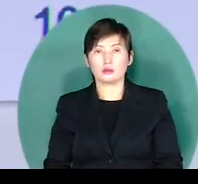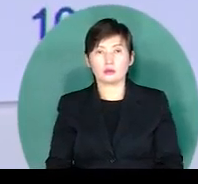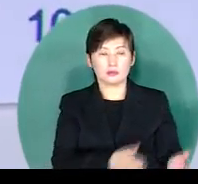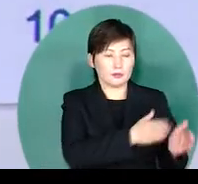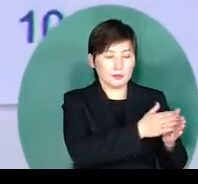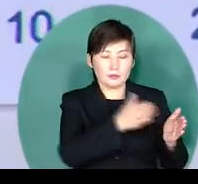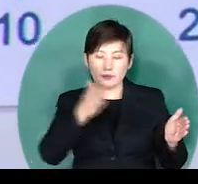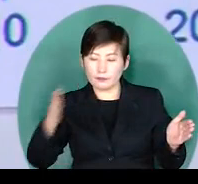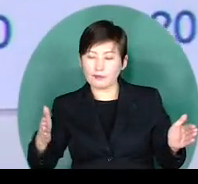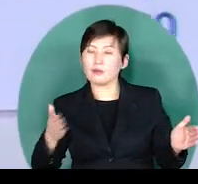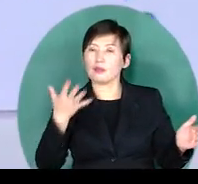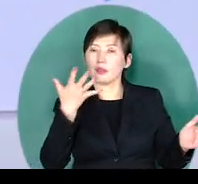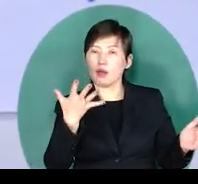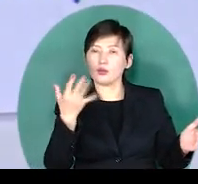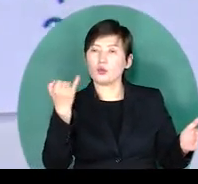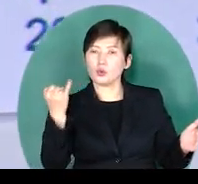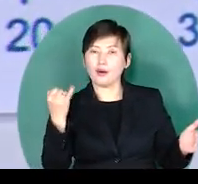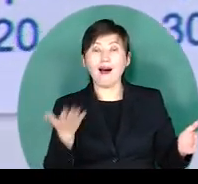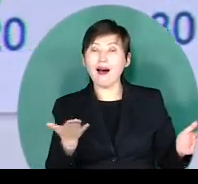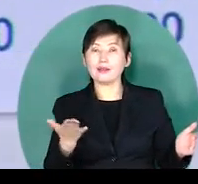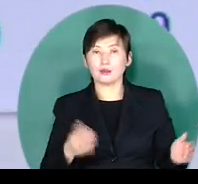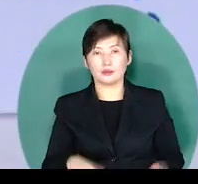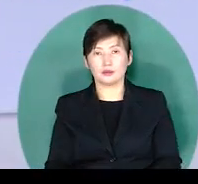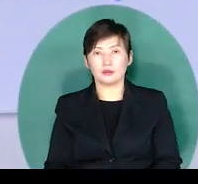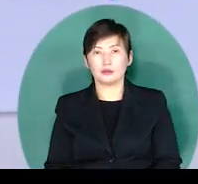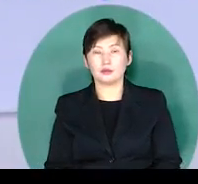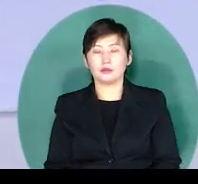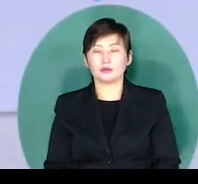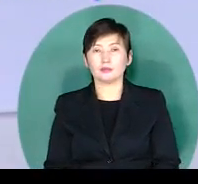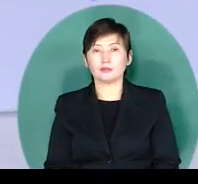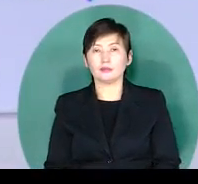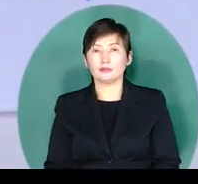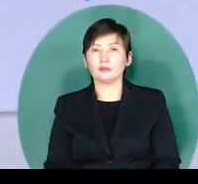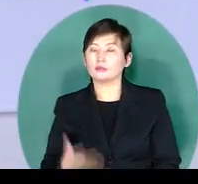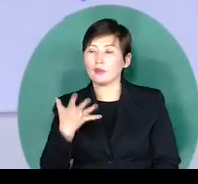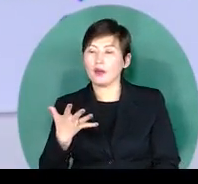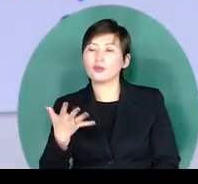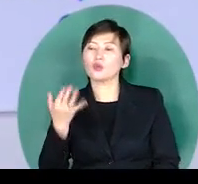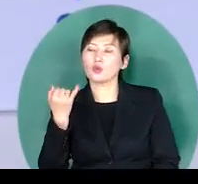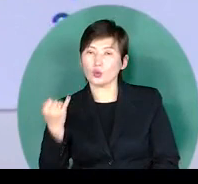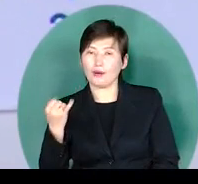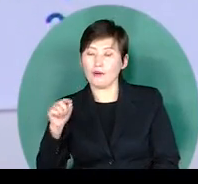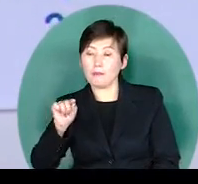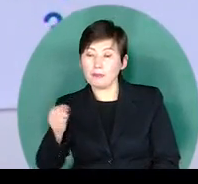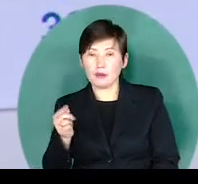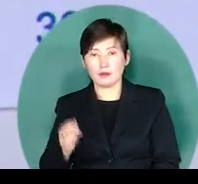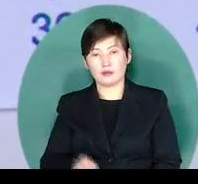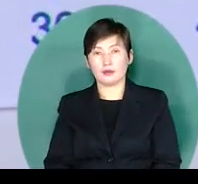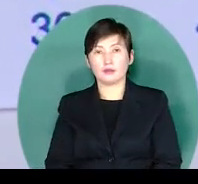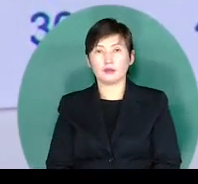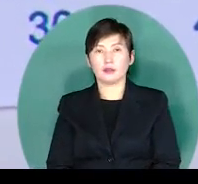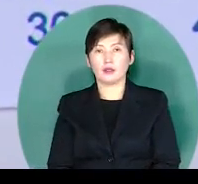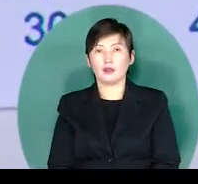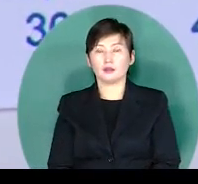тэмдэглэлээ. За дараагийнх нь 56. 56 хаана тэмдэглэх вэ? 51, 52, 53, 54, 55, 56. За,